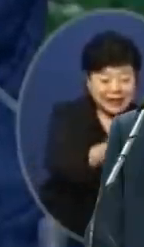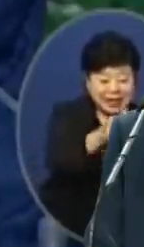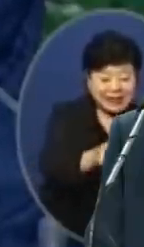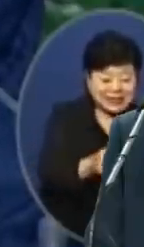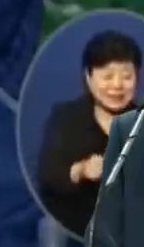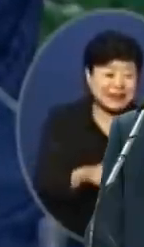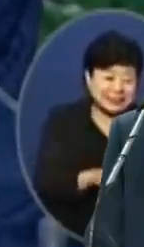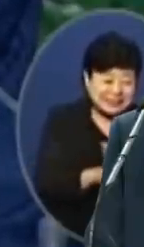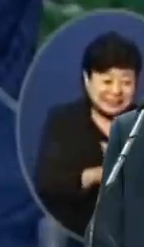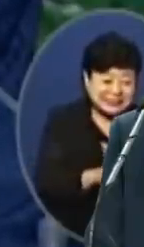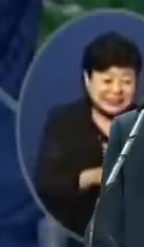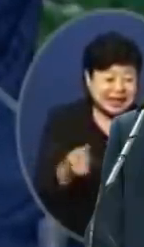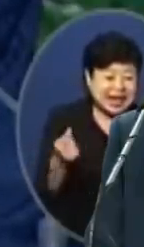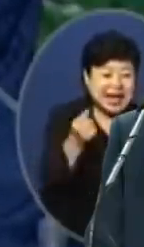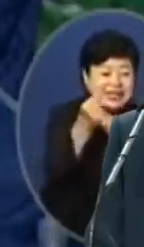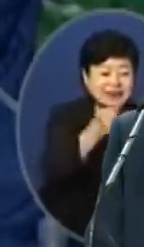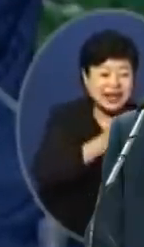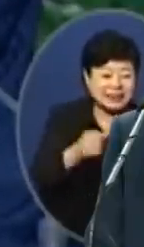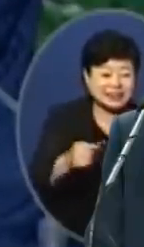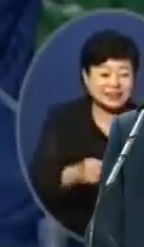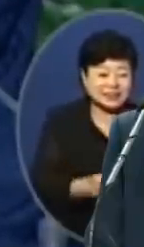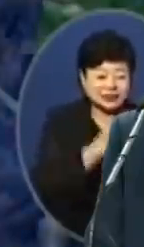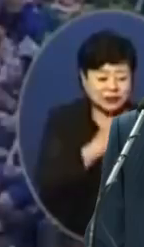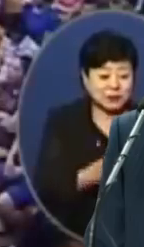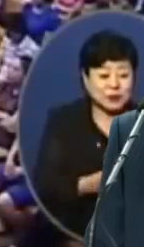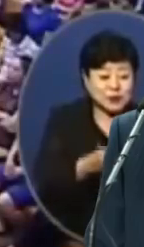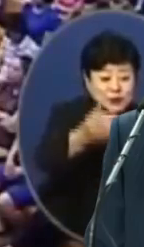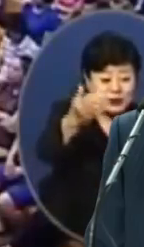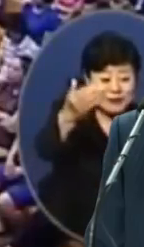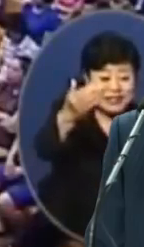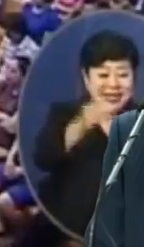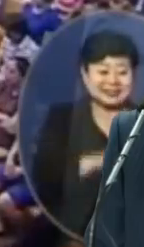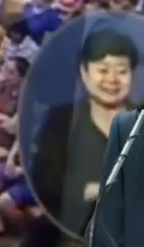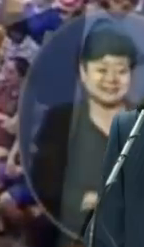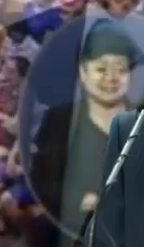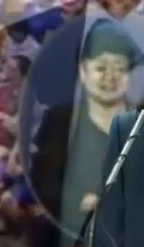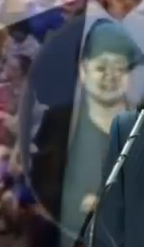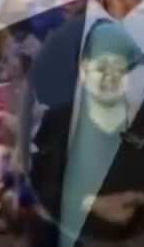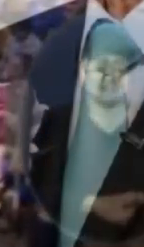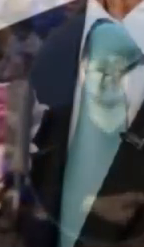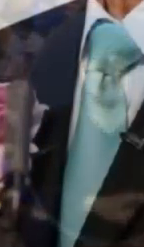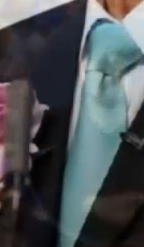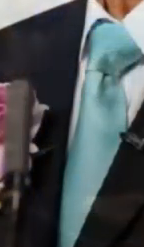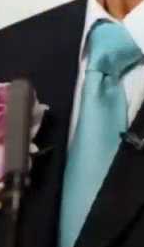하나님의 뜻을 갖고 행하는 여러분 되시기를 주님 이름으로 축원합니다.